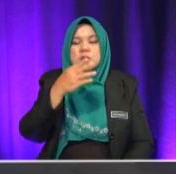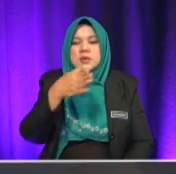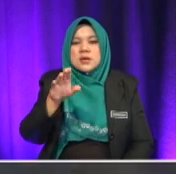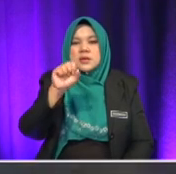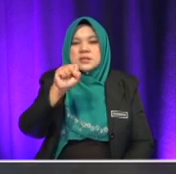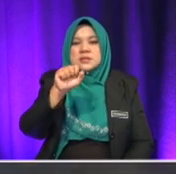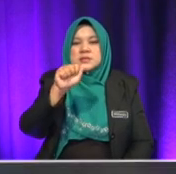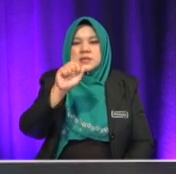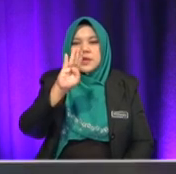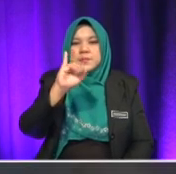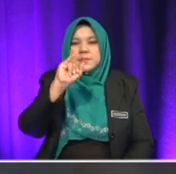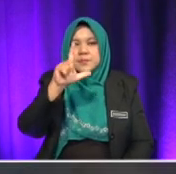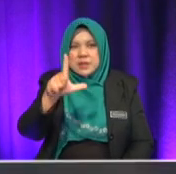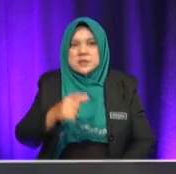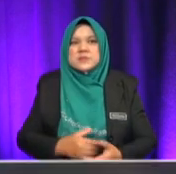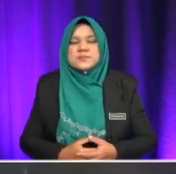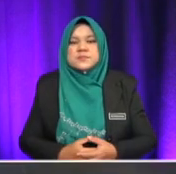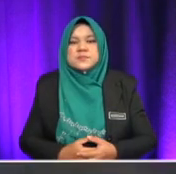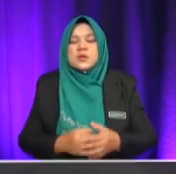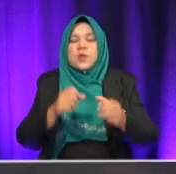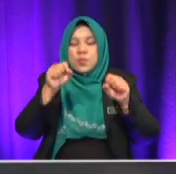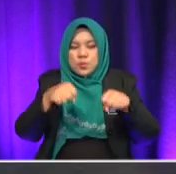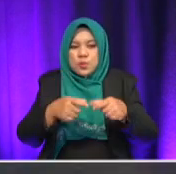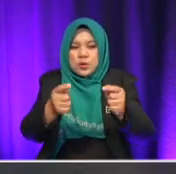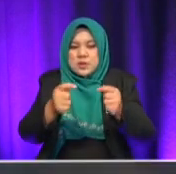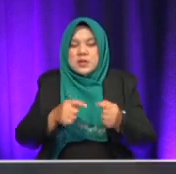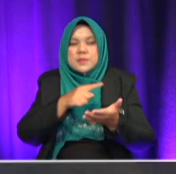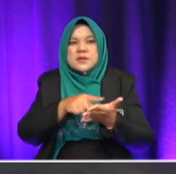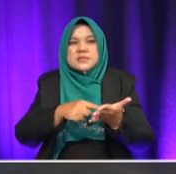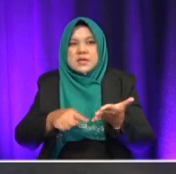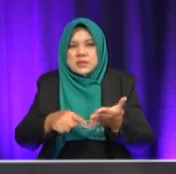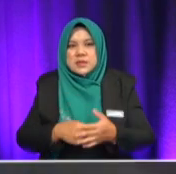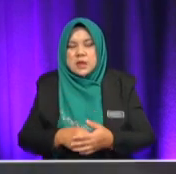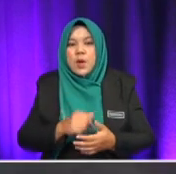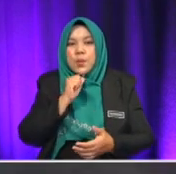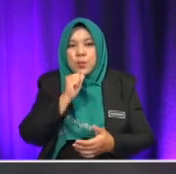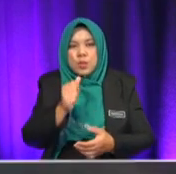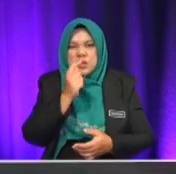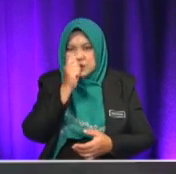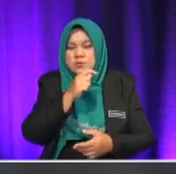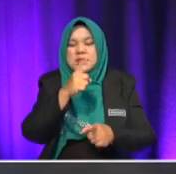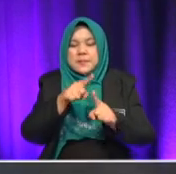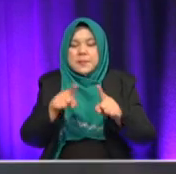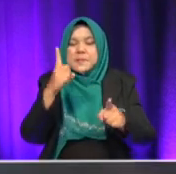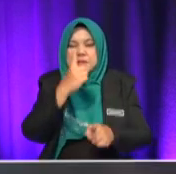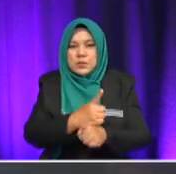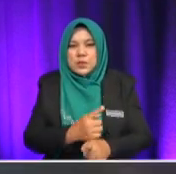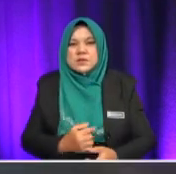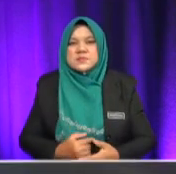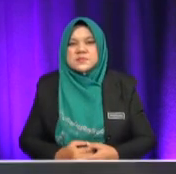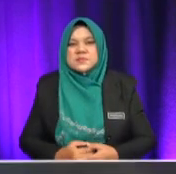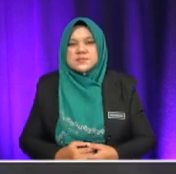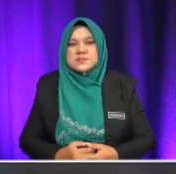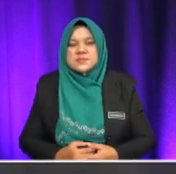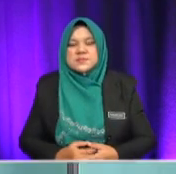di kampung tampang tak ada maka saya layak tak dapat zakat nah iya betul punya Oke dan oke sekarang